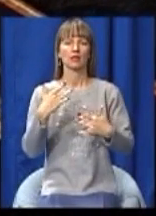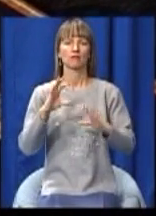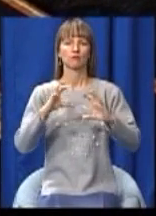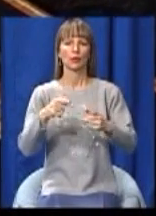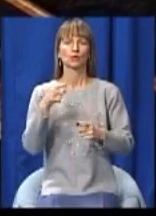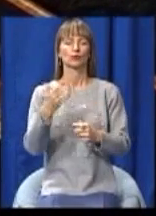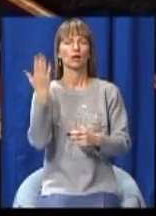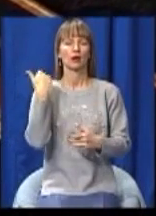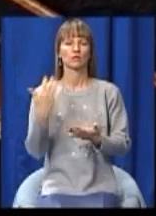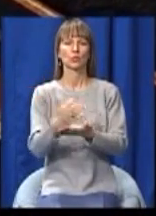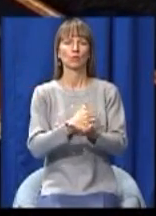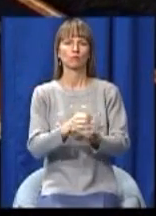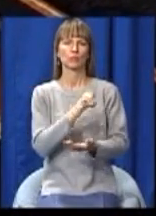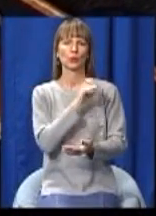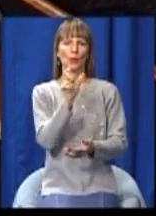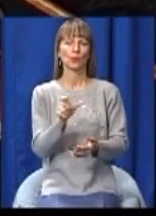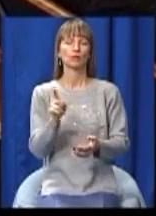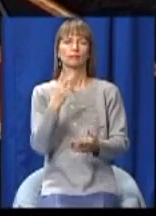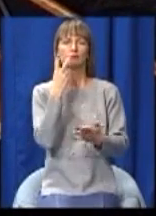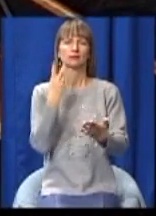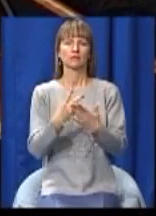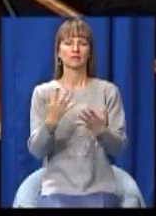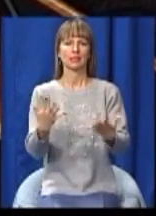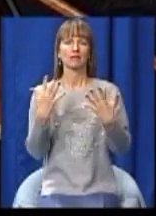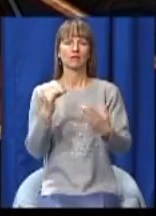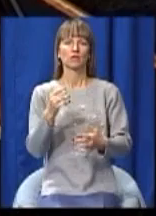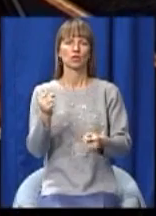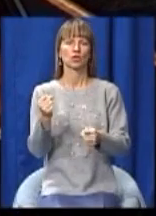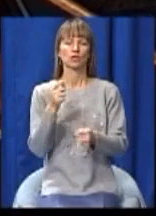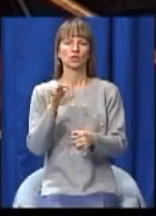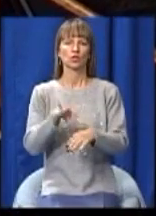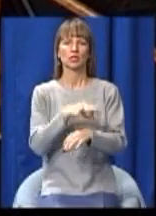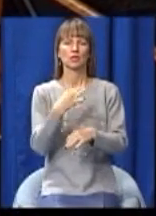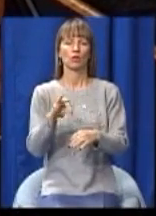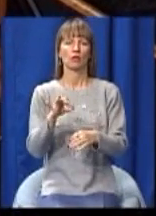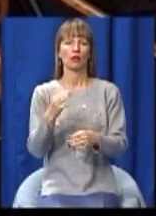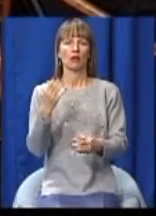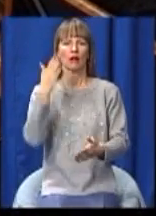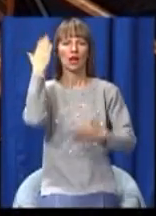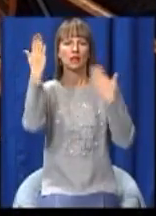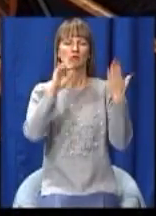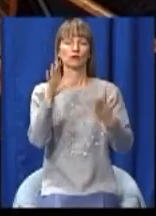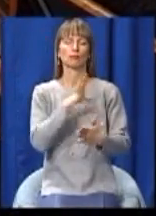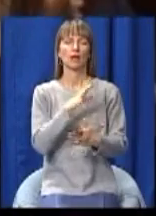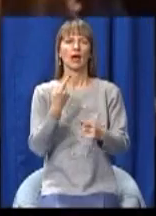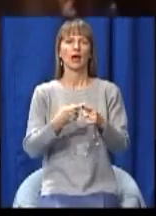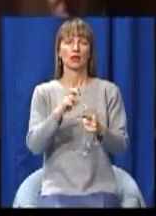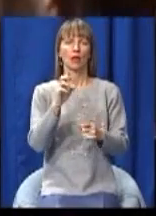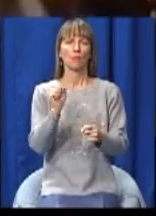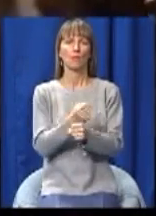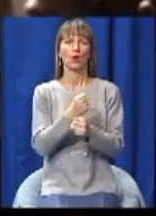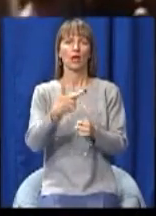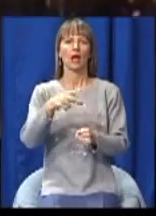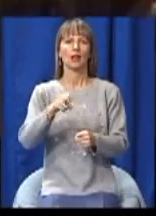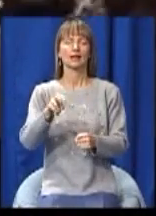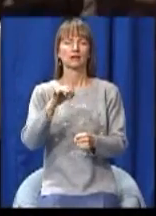замужних о радиан еще поддавайтесь она на я из кривичи иной жест о пище разводи сухих еще проплывал рэм вы и гладиаторе у всех